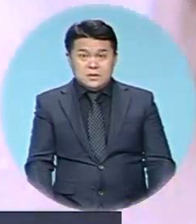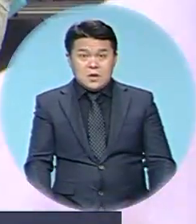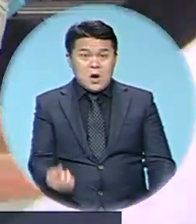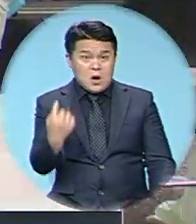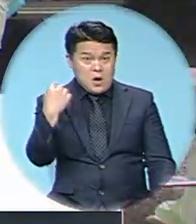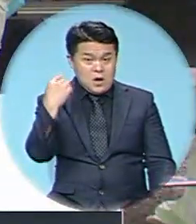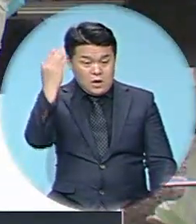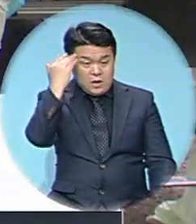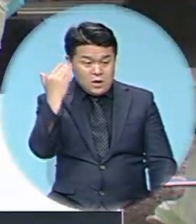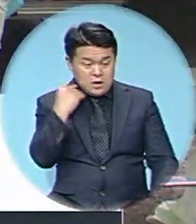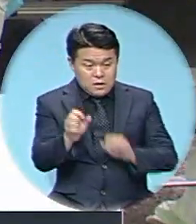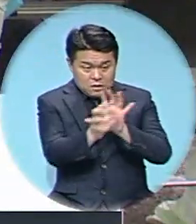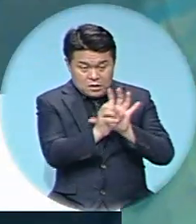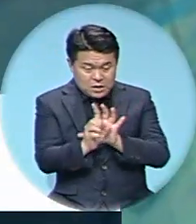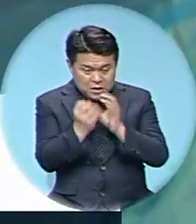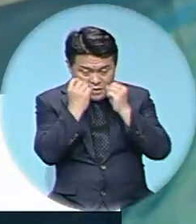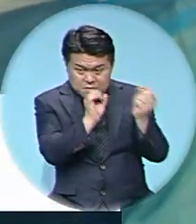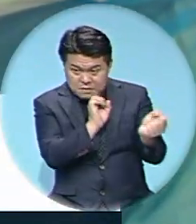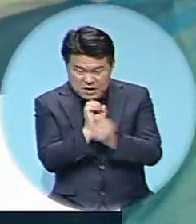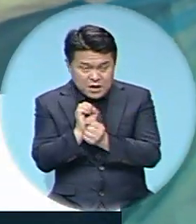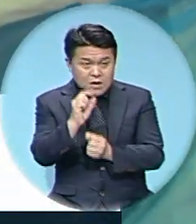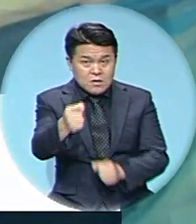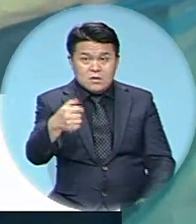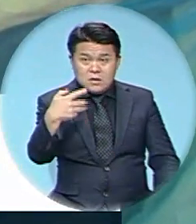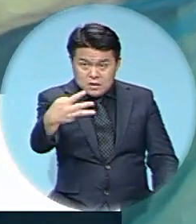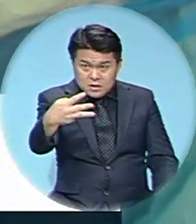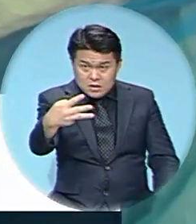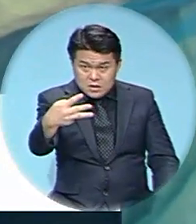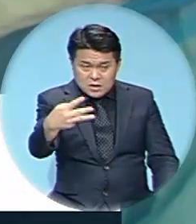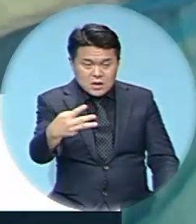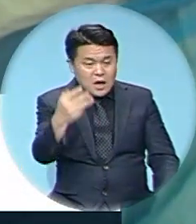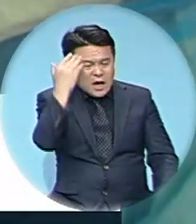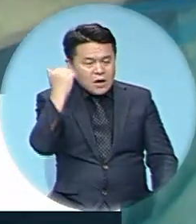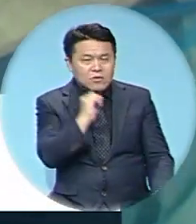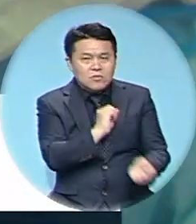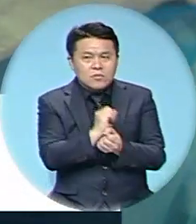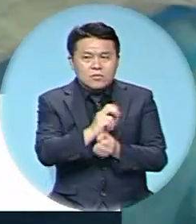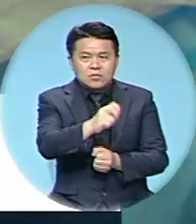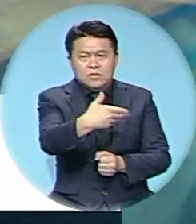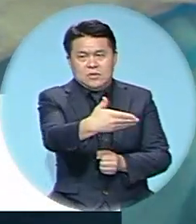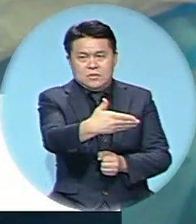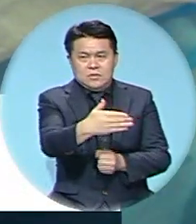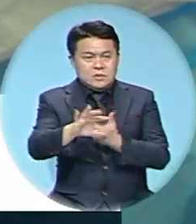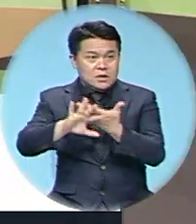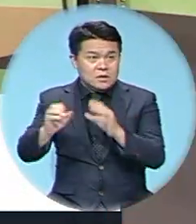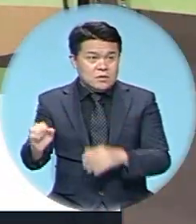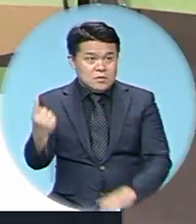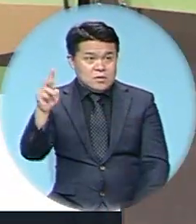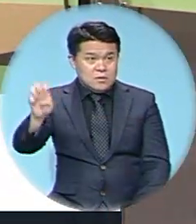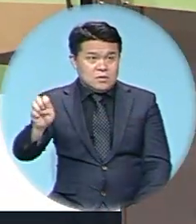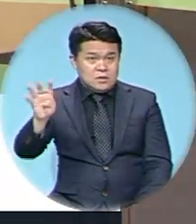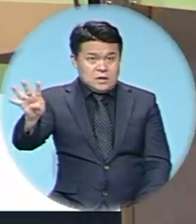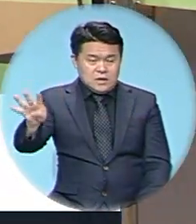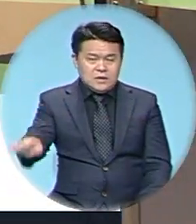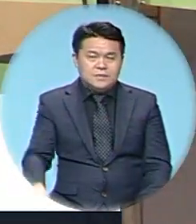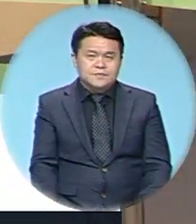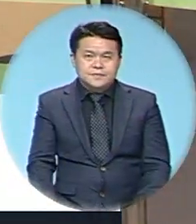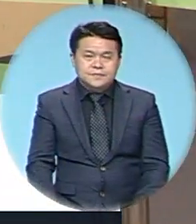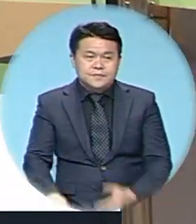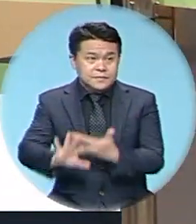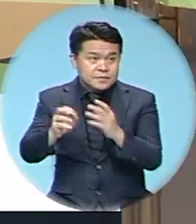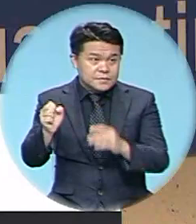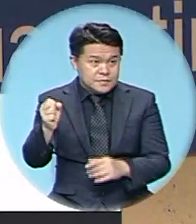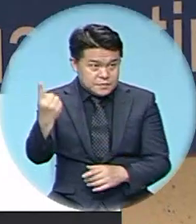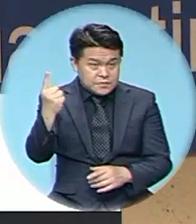어제 국내 코로나19 신규 확진자 63명 가운데 지역 발생 사례는 29명, 해외 유입은 34명입니다. 해외